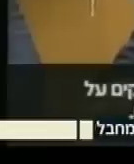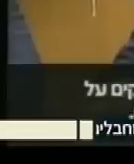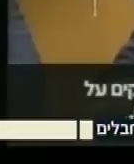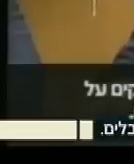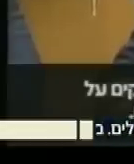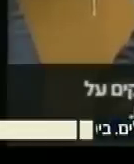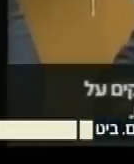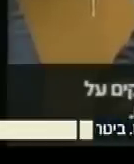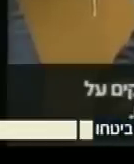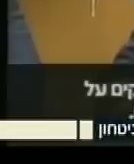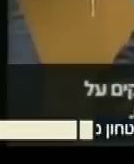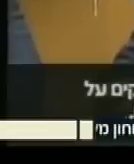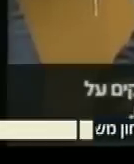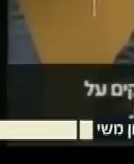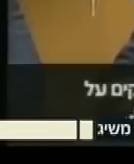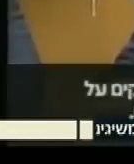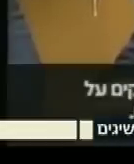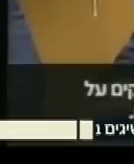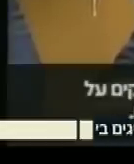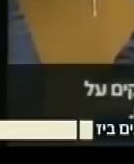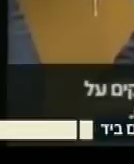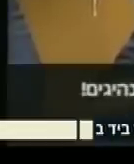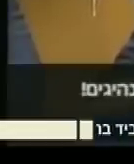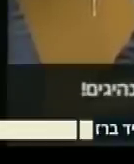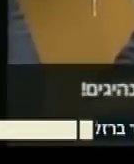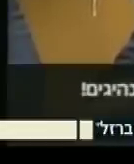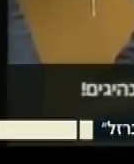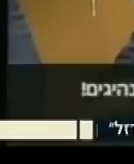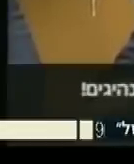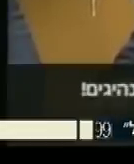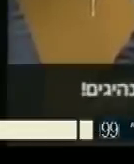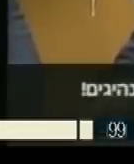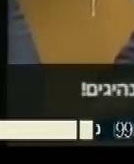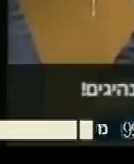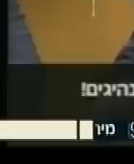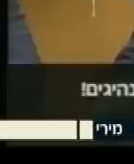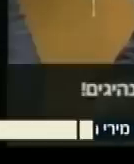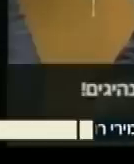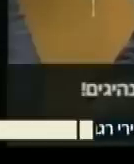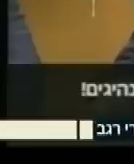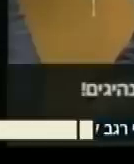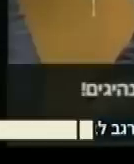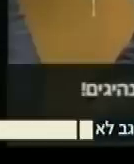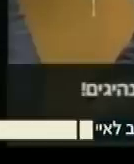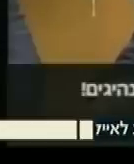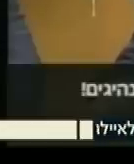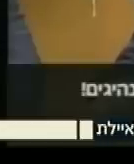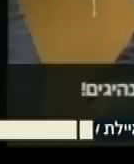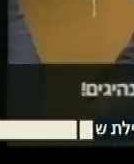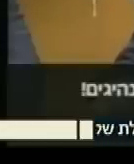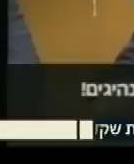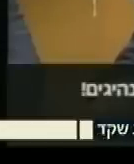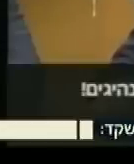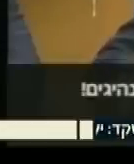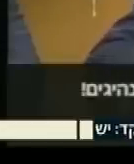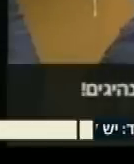ולא באמת מסכימים איך אני מרושש השכונות פה, איך אני מרושש השכונות שרה, ואיך אני רוכב על הצד הזה, ואיך אני רוכב על... מנהיגים, מנהיגים עושים את הדבר